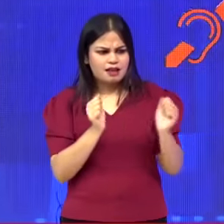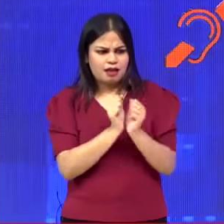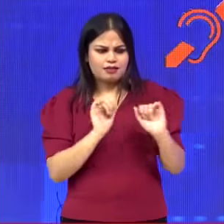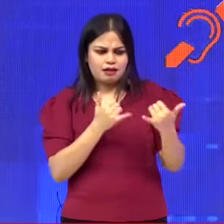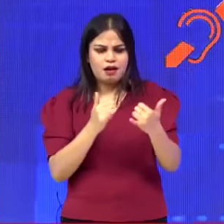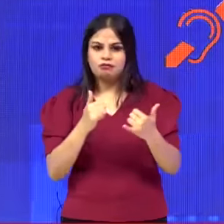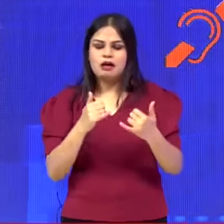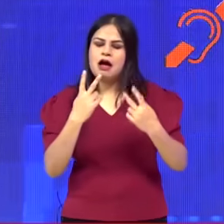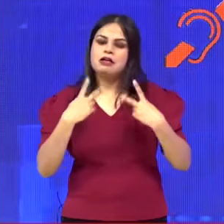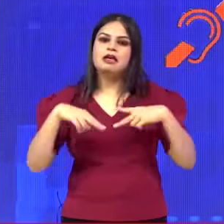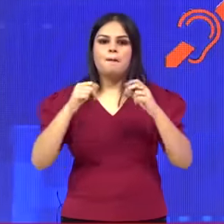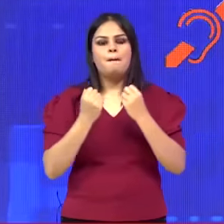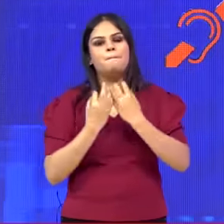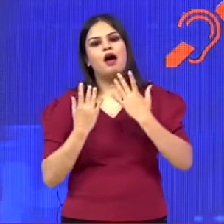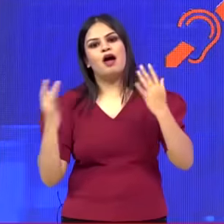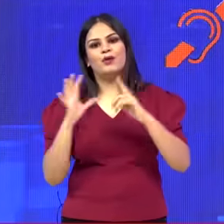बहुत सारी हुई हैं